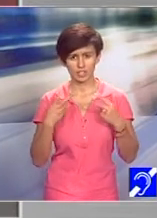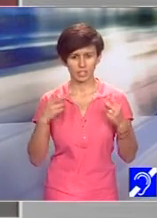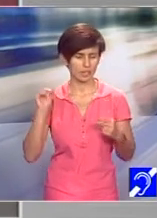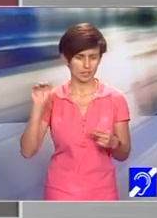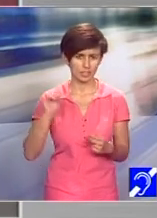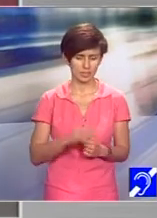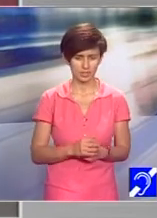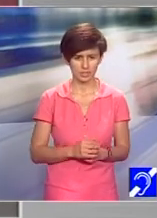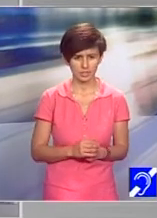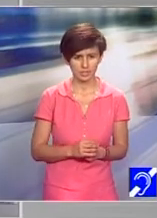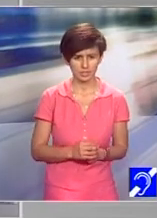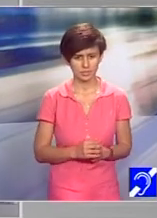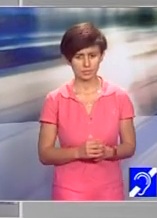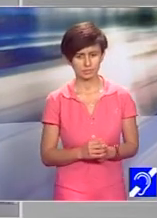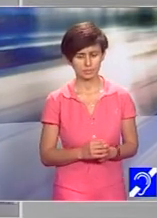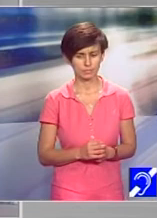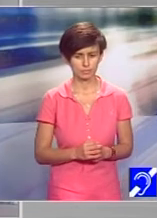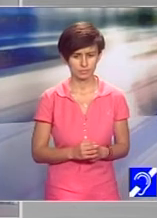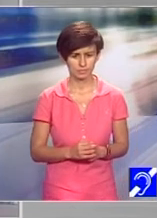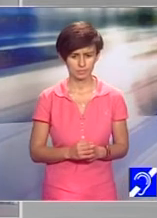aveți echipaje. Da, da. În limita